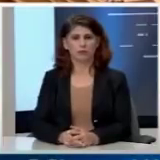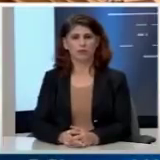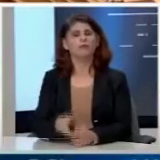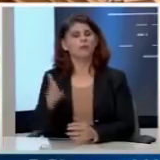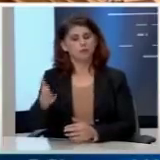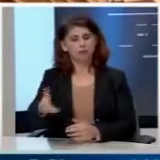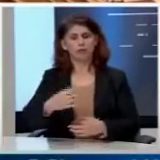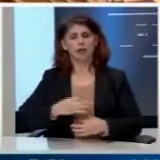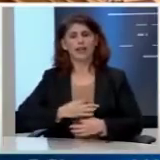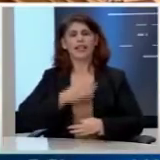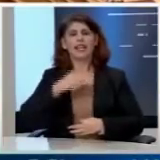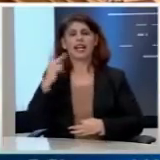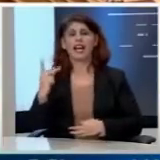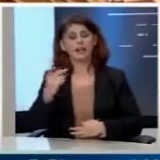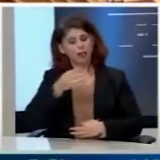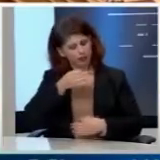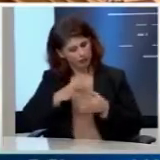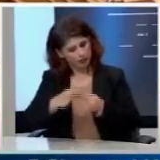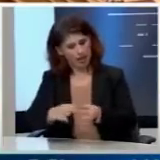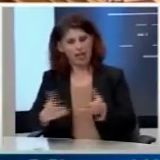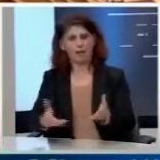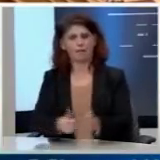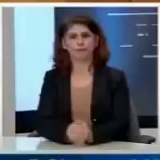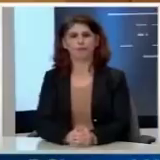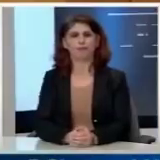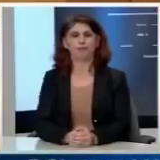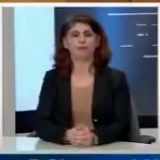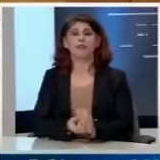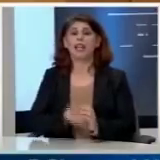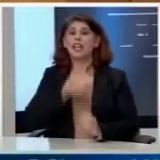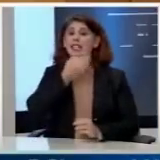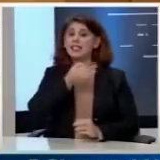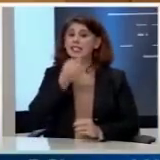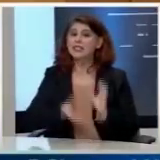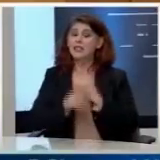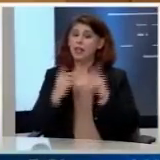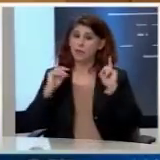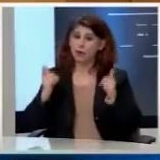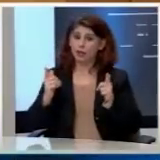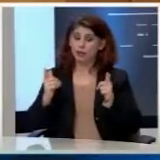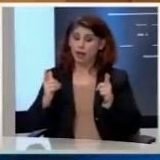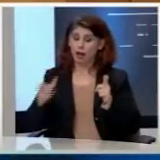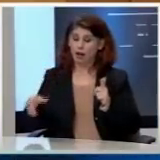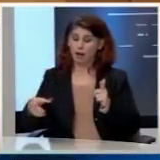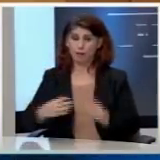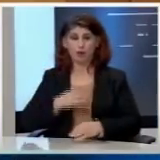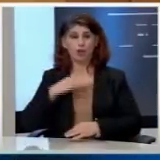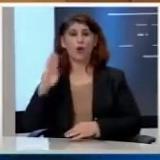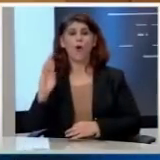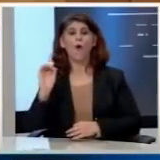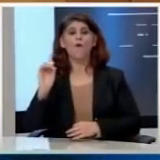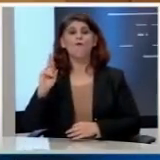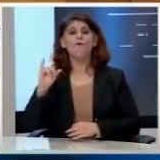Ορίστε, κύριε Καραγιαννίδη. Η εισήγηση της Νέας Δημοκρατίας από πλευράς του κυρίου Βορύδη είχε καλή